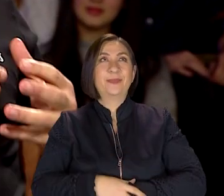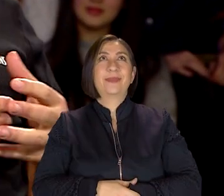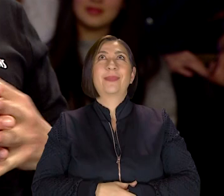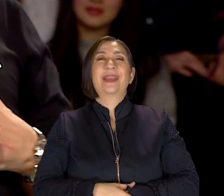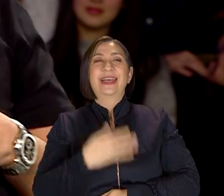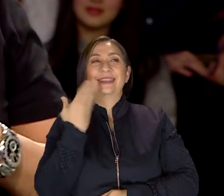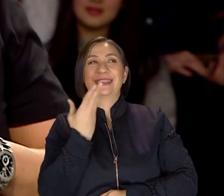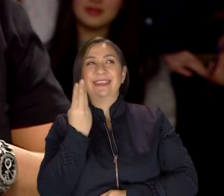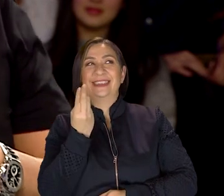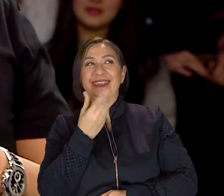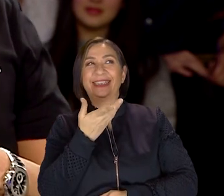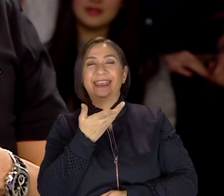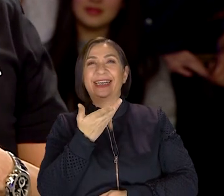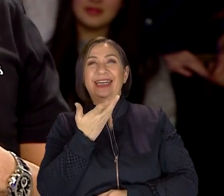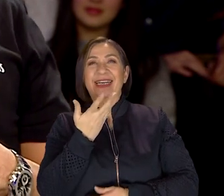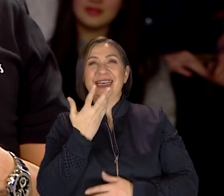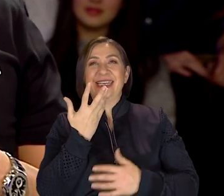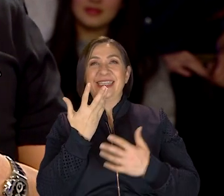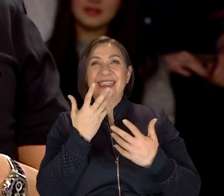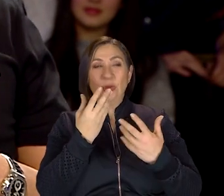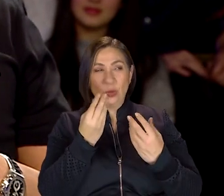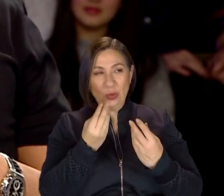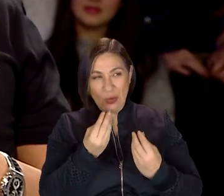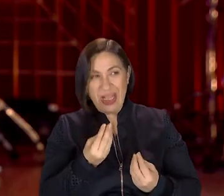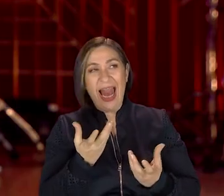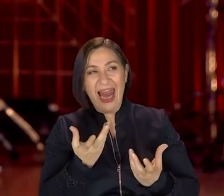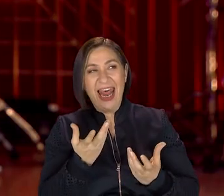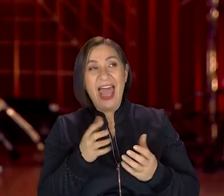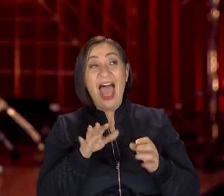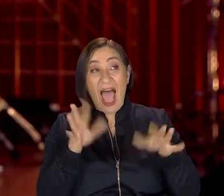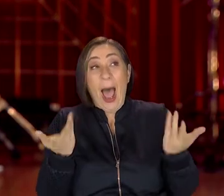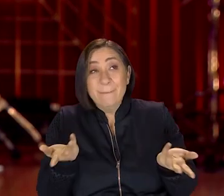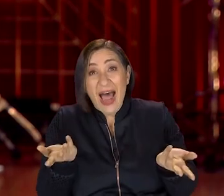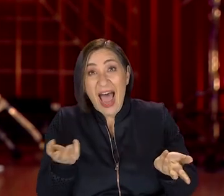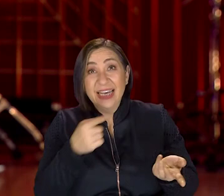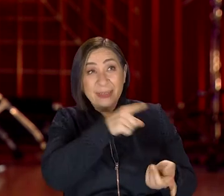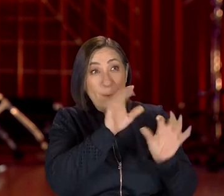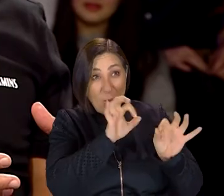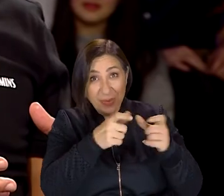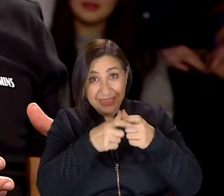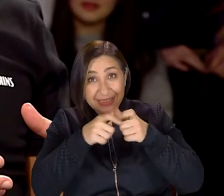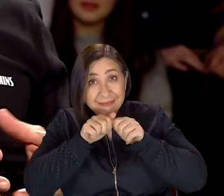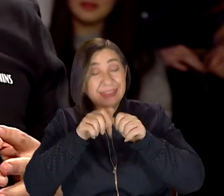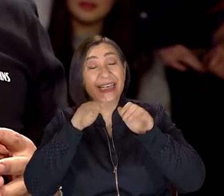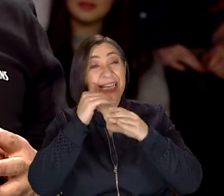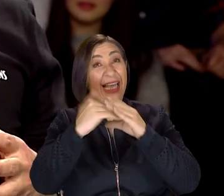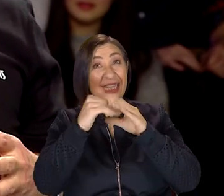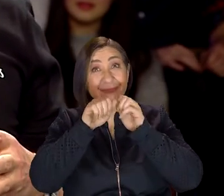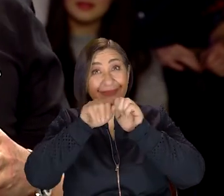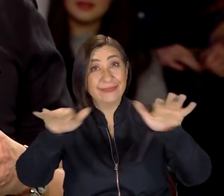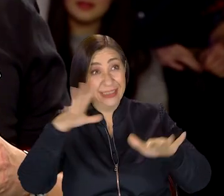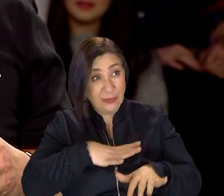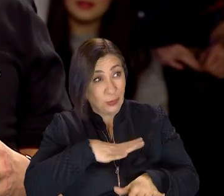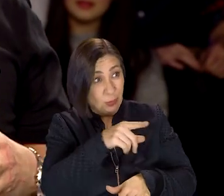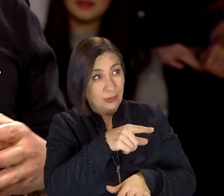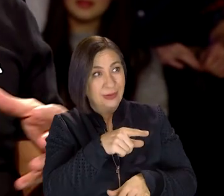Şimdi genç bir arkadaş hani dedim ki hani güzel ama hani sen dedim bunu böyle mi çıkarmak istiyorsun? Olsun. Önce